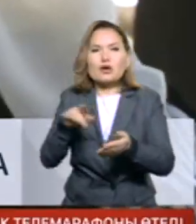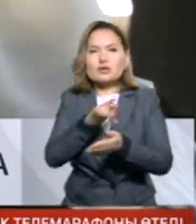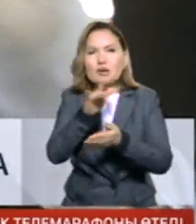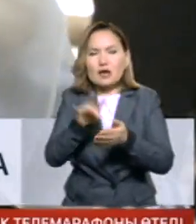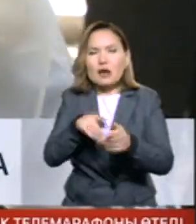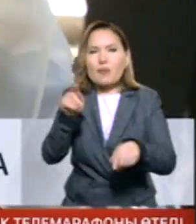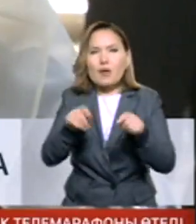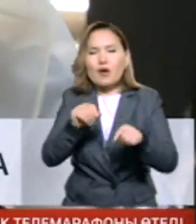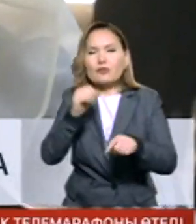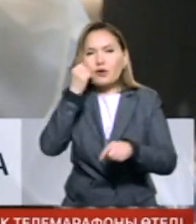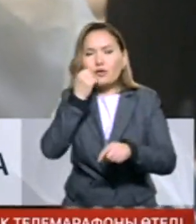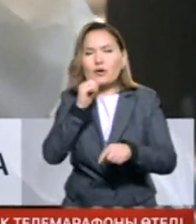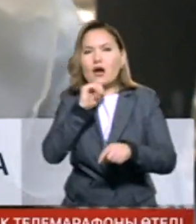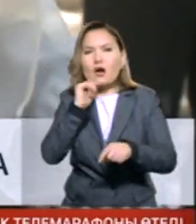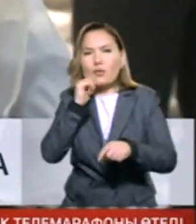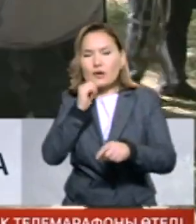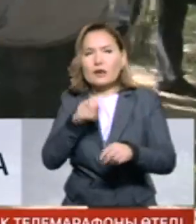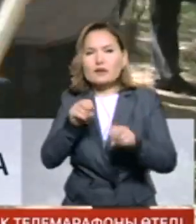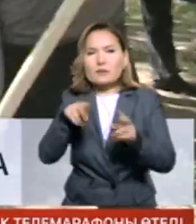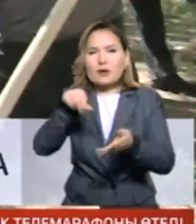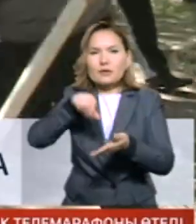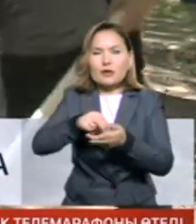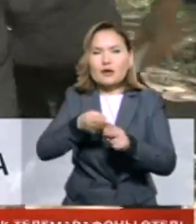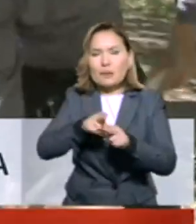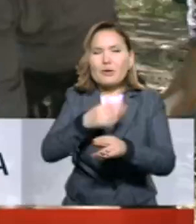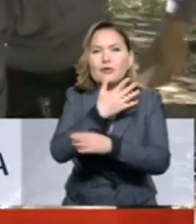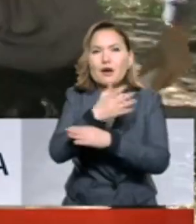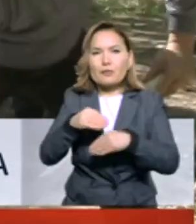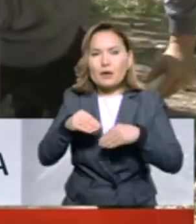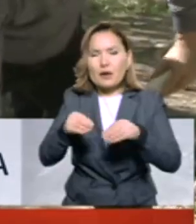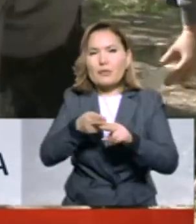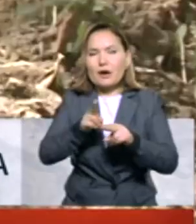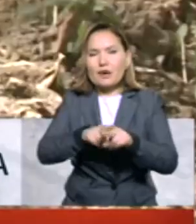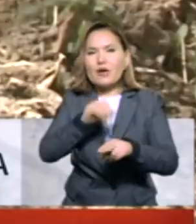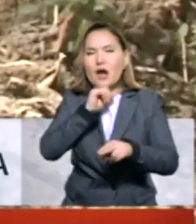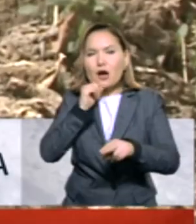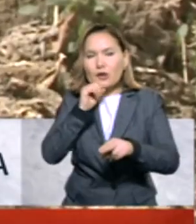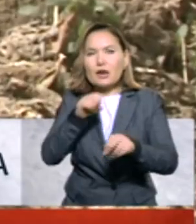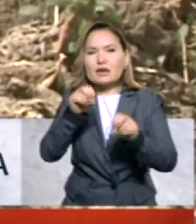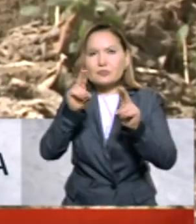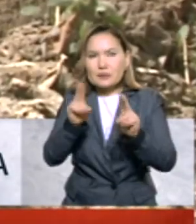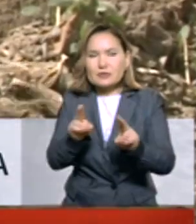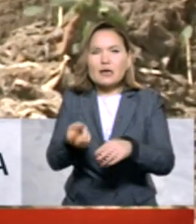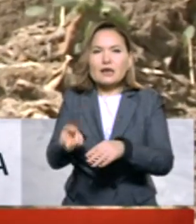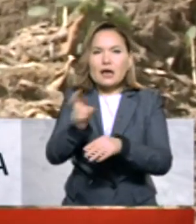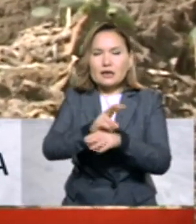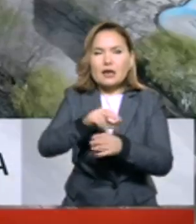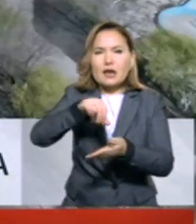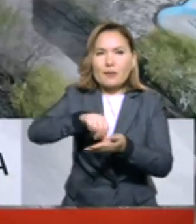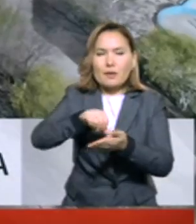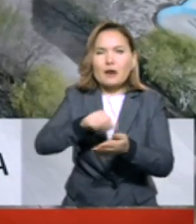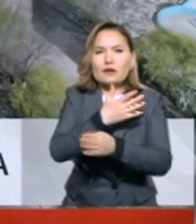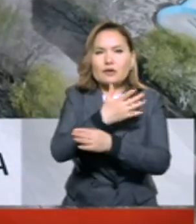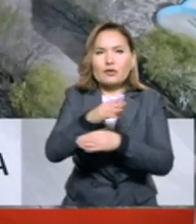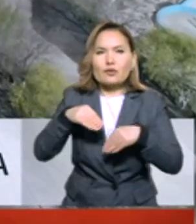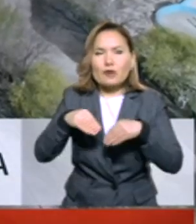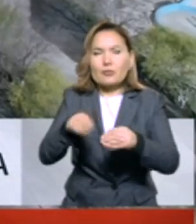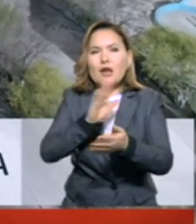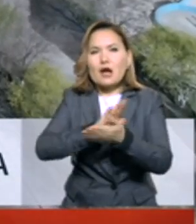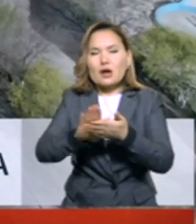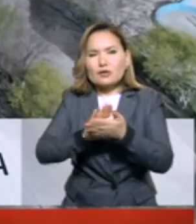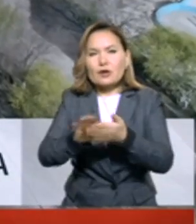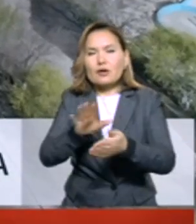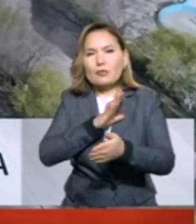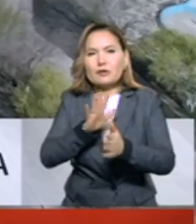де үн қосты. Атадан мал қалғанша тал қалсын деген тәмсілмен қазыналы қарттар қолына күрек алып, Қорқыт саябағын тазалап